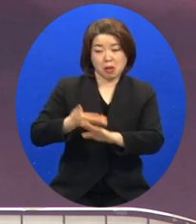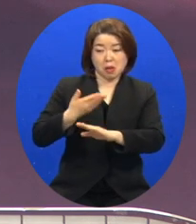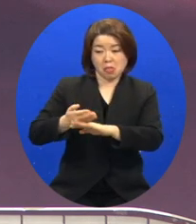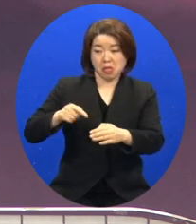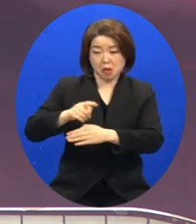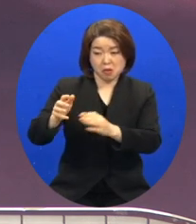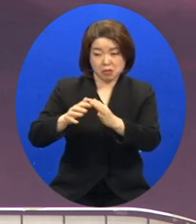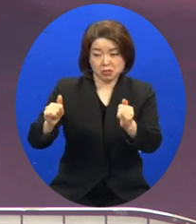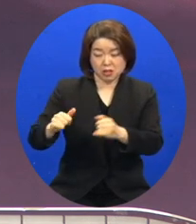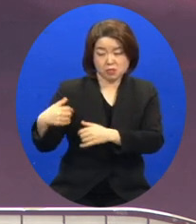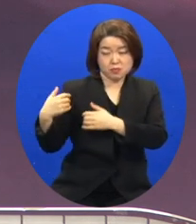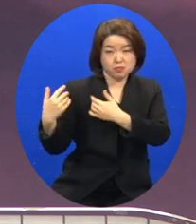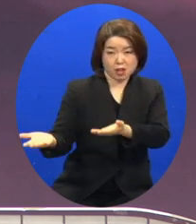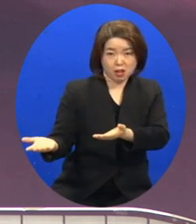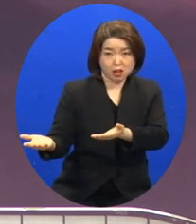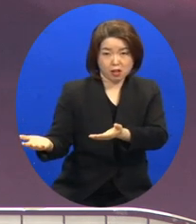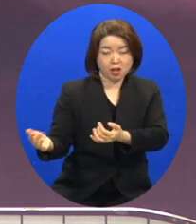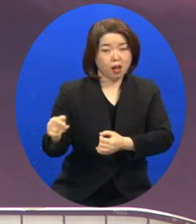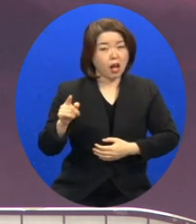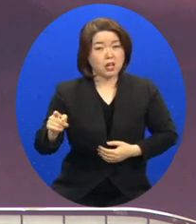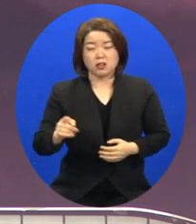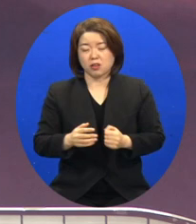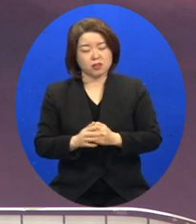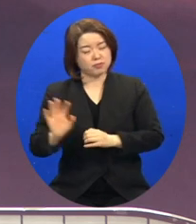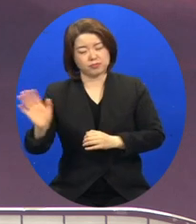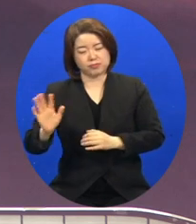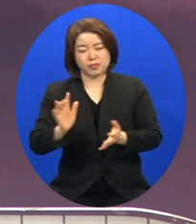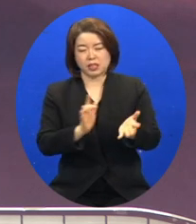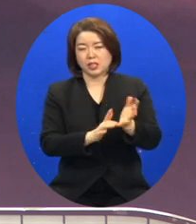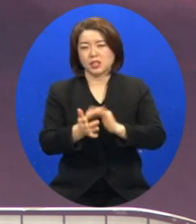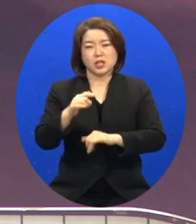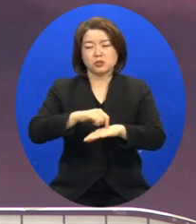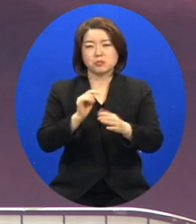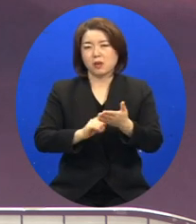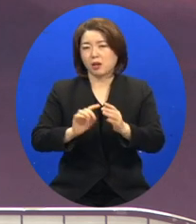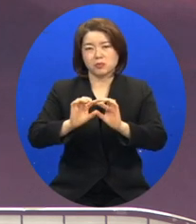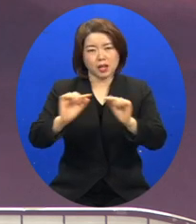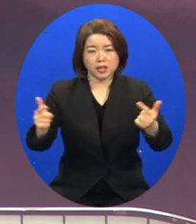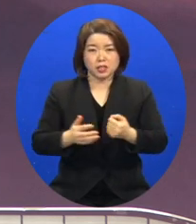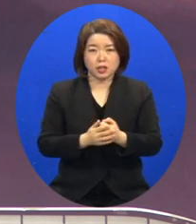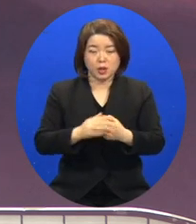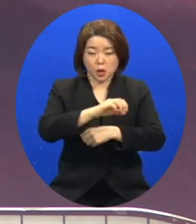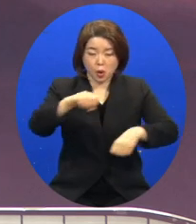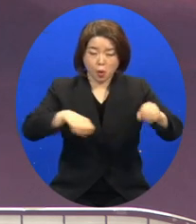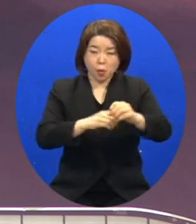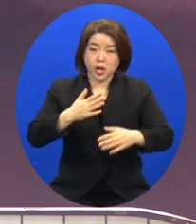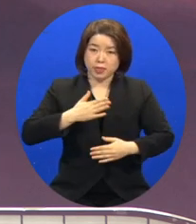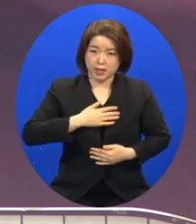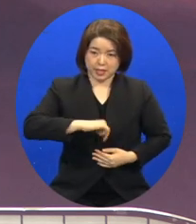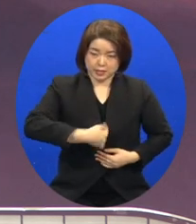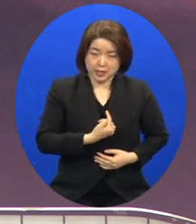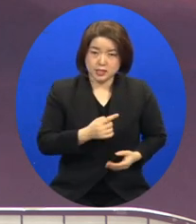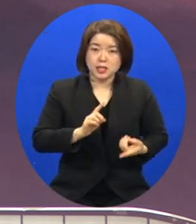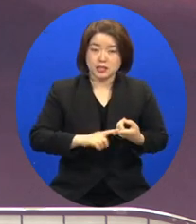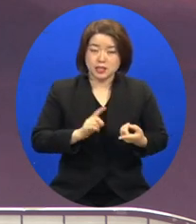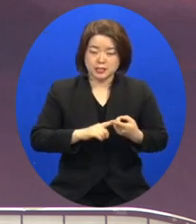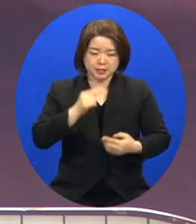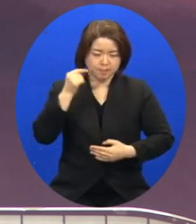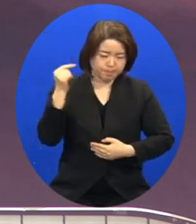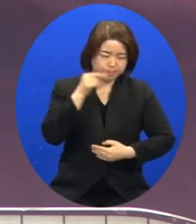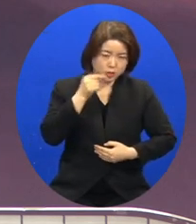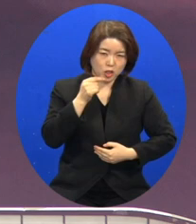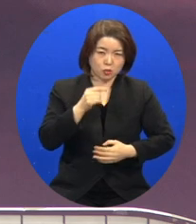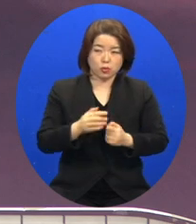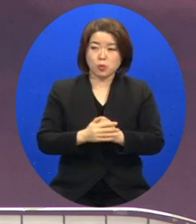쓰긴 합니다만 예수님 마음은 절대 아니에요 오히려 나 자신에 대해서는 엄격하고 상대방에